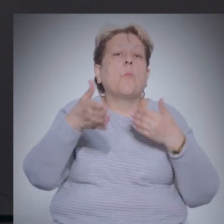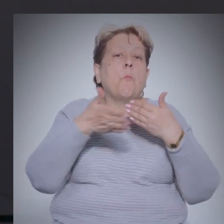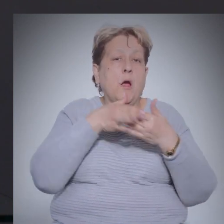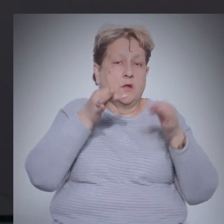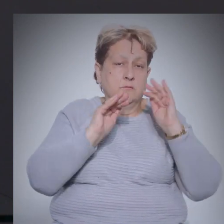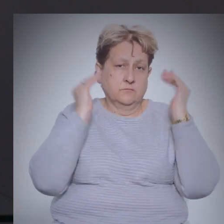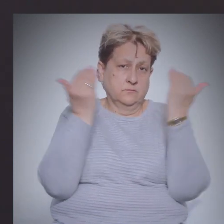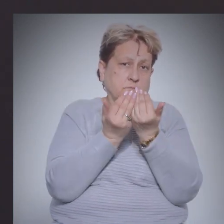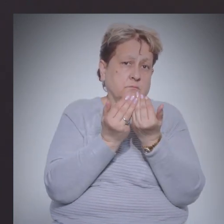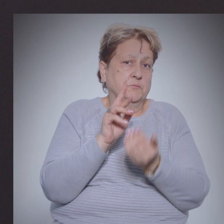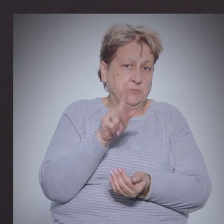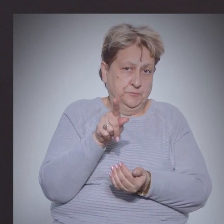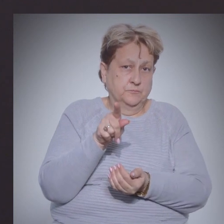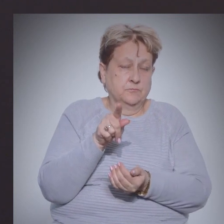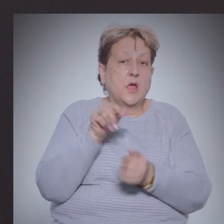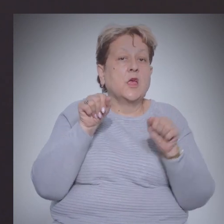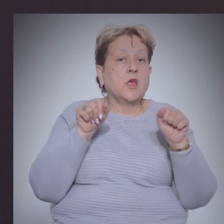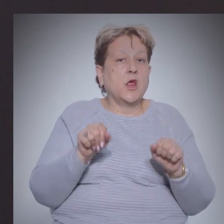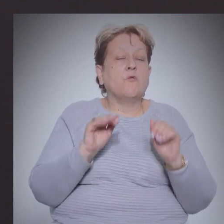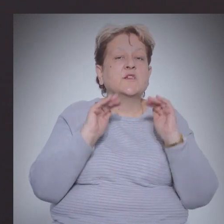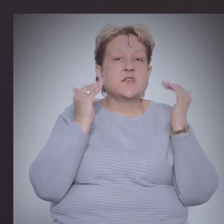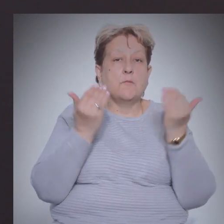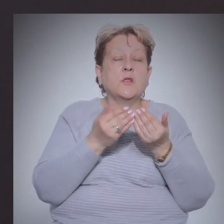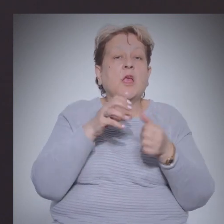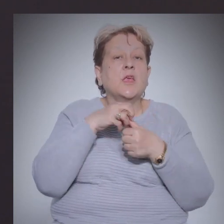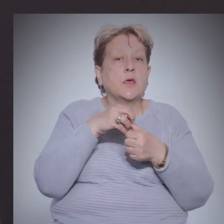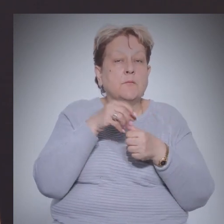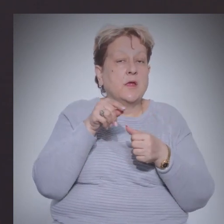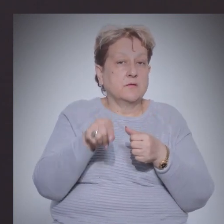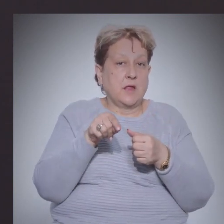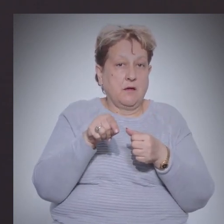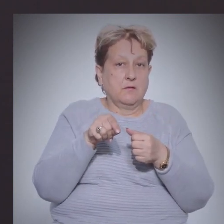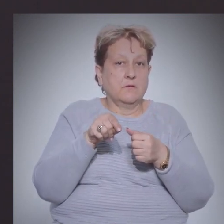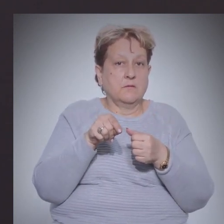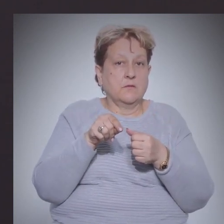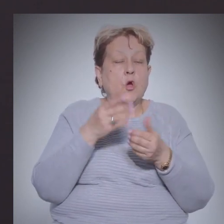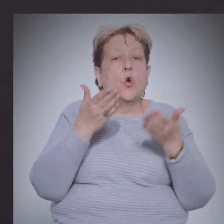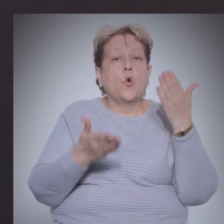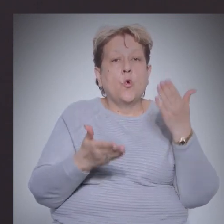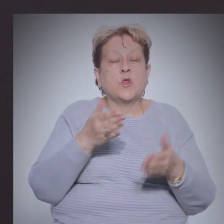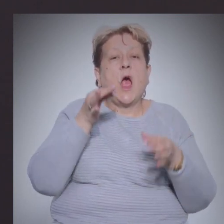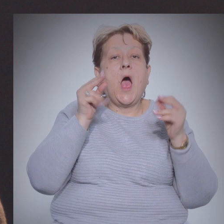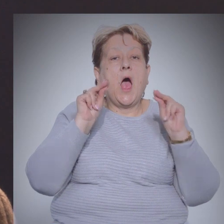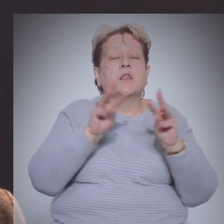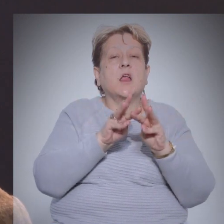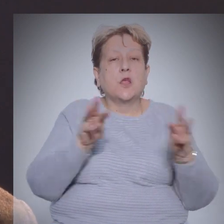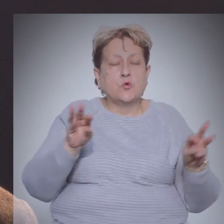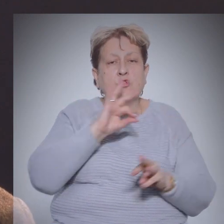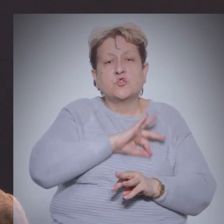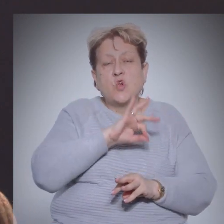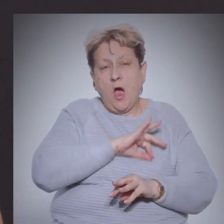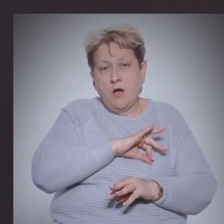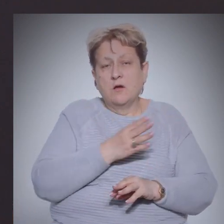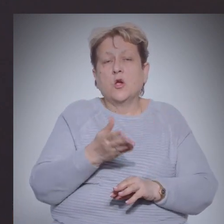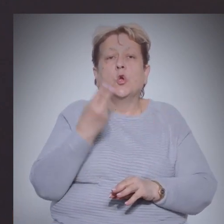դրմպակ դատակնություն։ Այսինքն իրավունքը սամանապակող իմքեր է տվյալ դեպքում այս որինակ արդայադատության